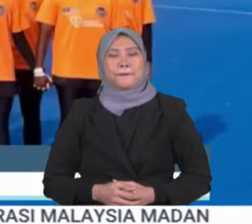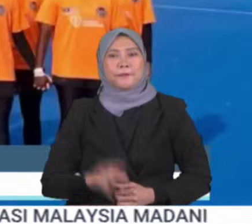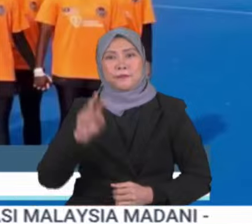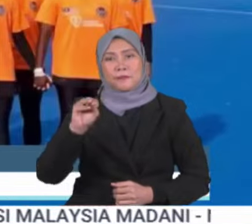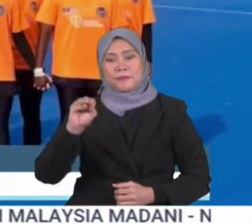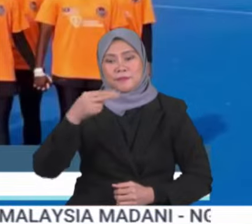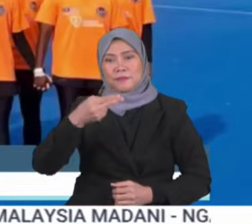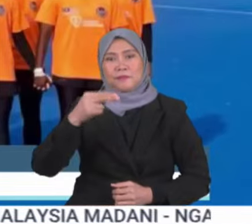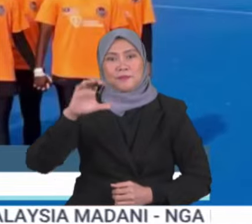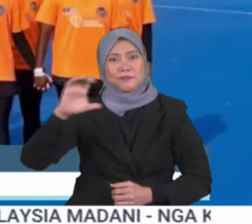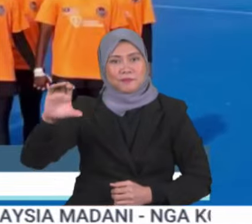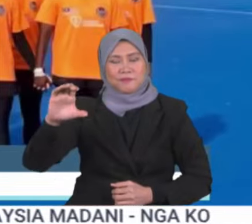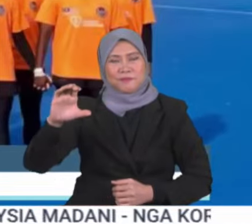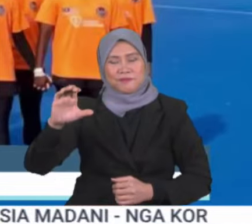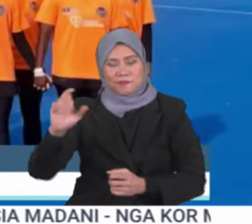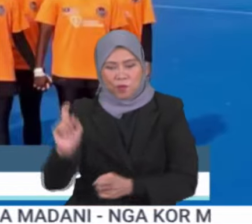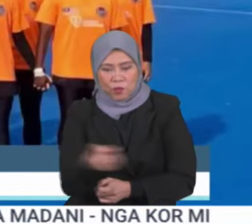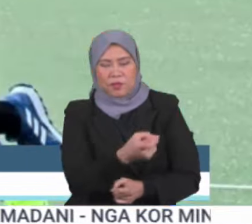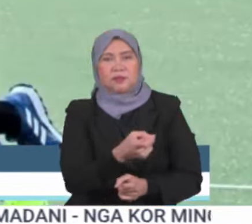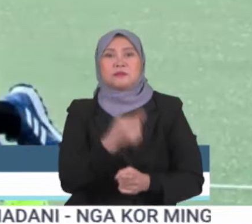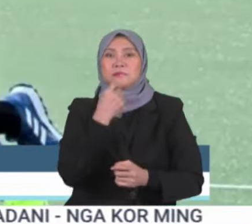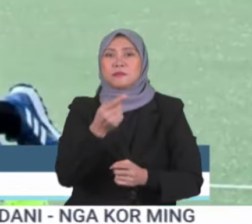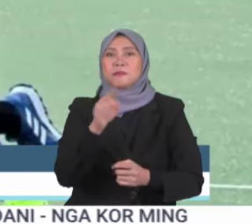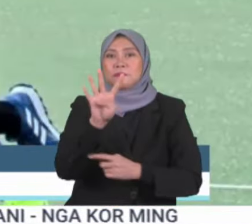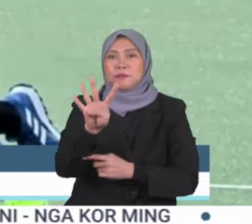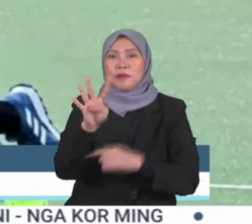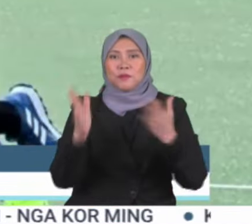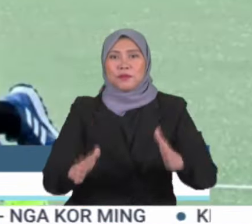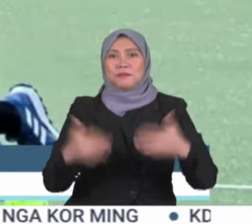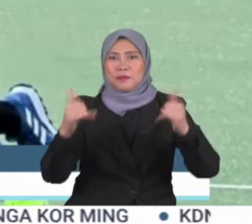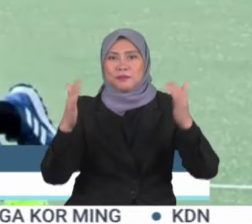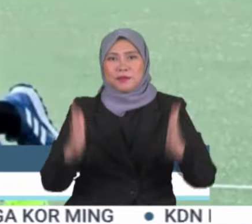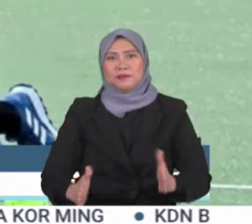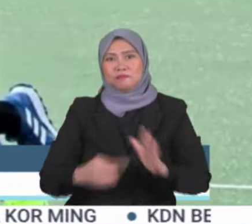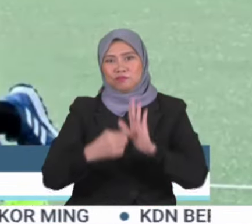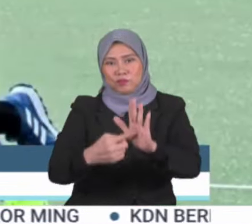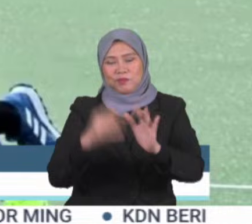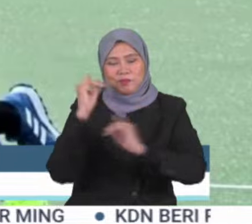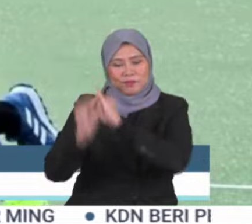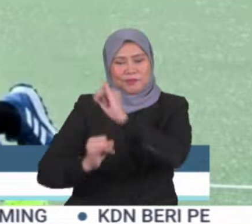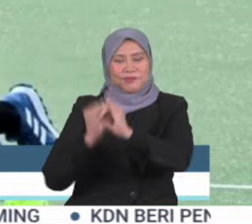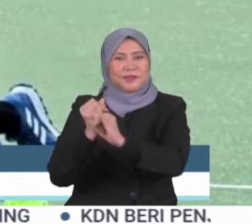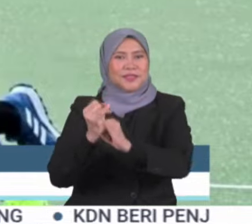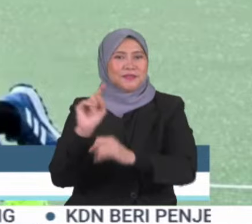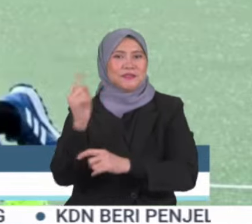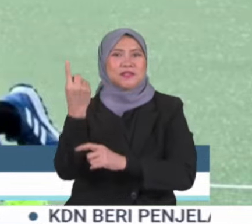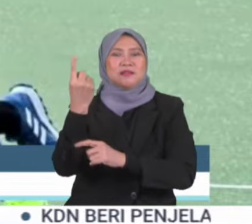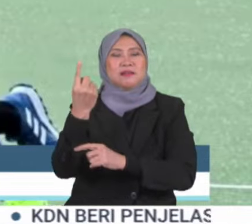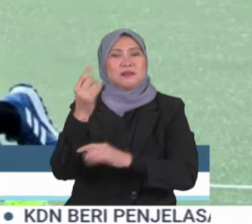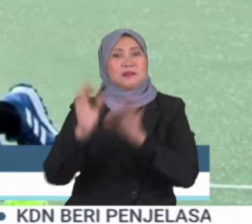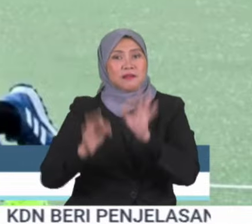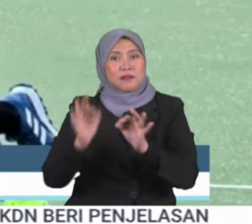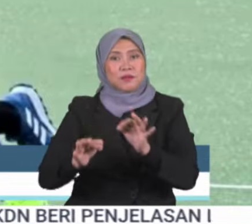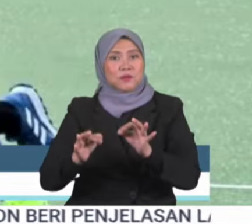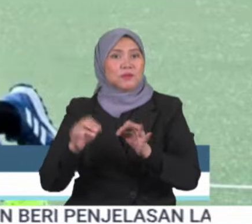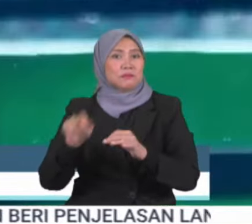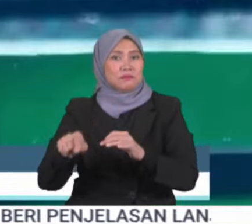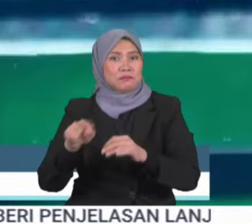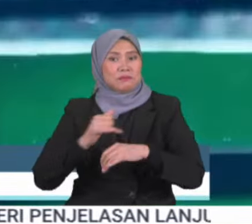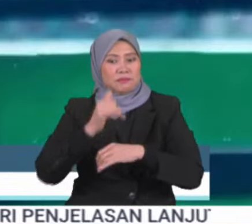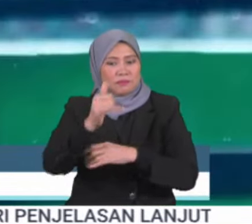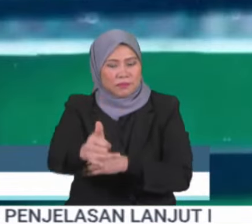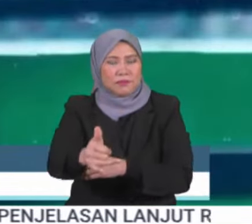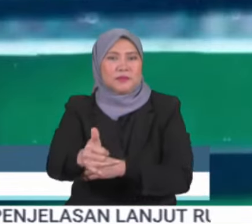Konfederasi Hoki Malaysia MHC memaklumkan 4 pemain bakal meraih penampilan antarabangsa pertama sekiranya diturunkan